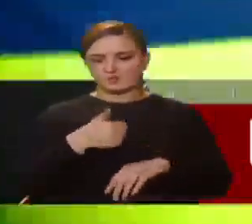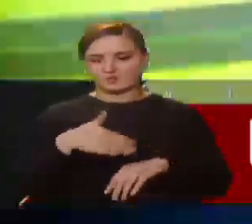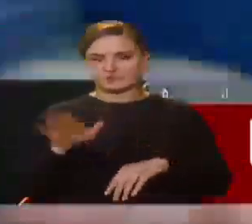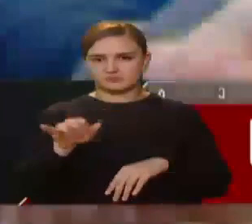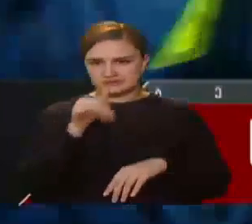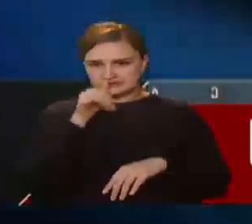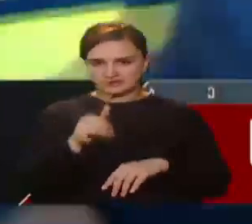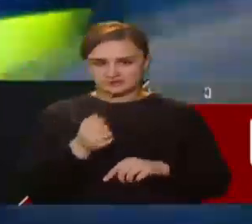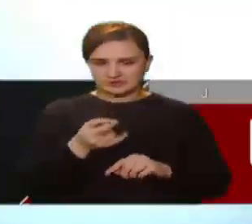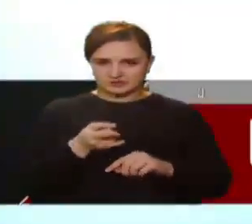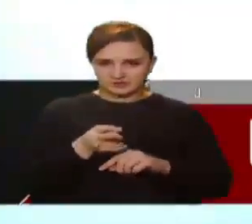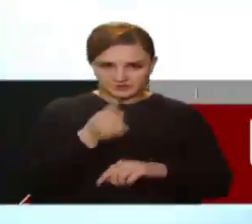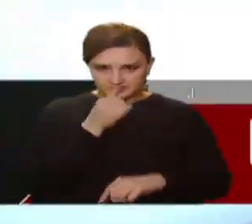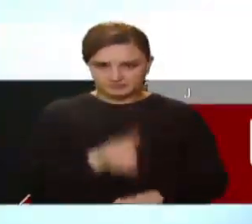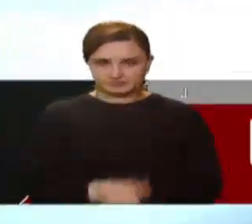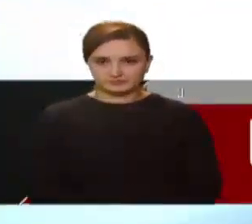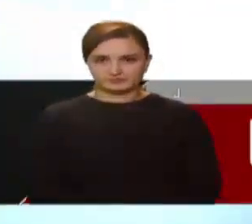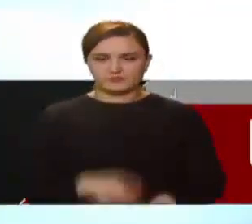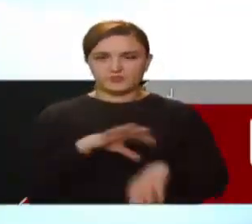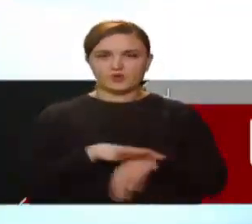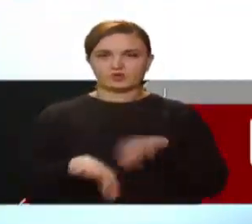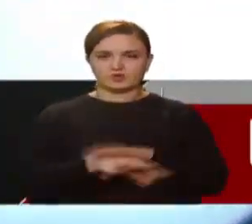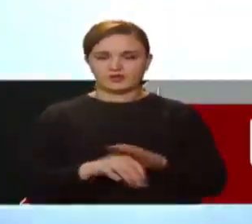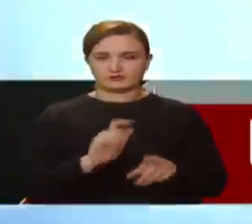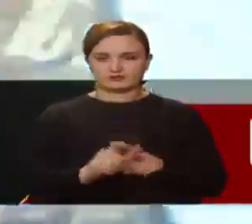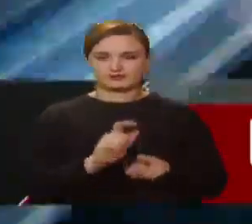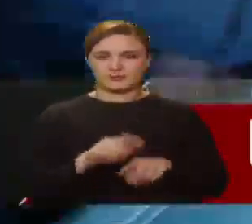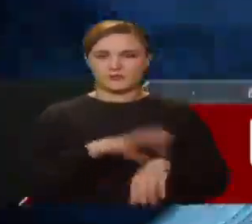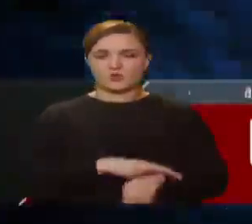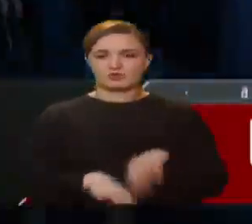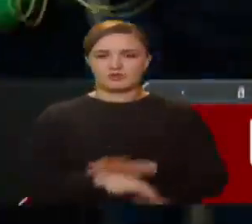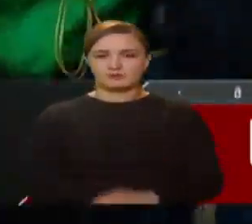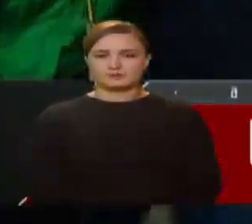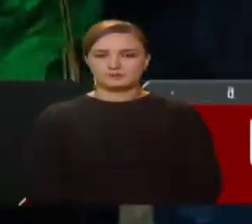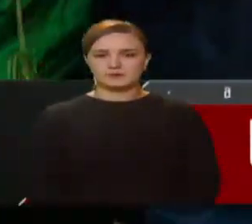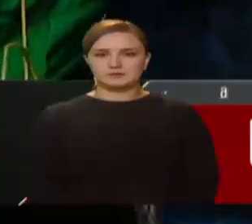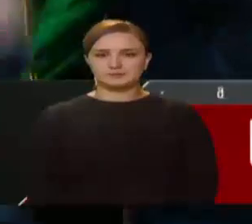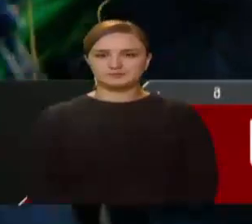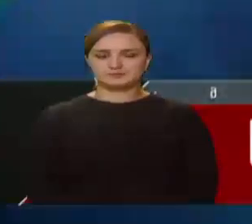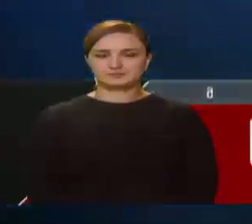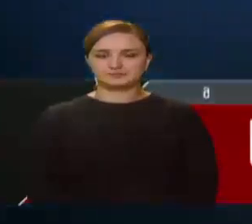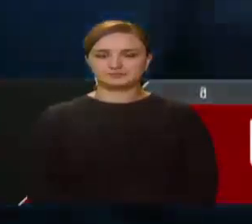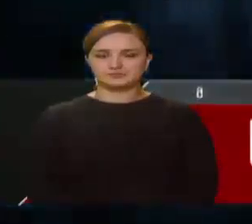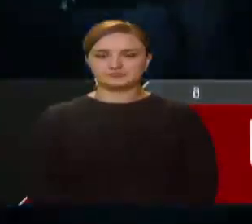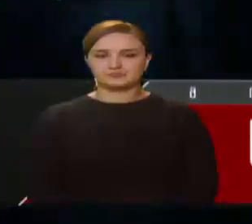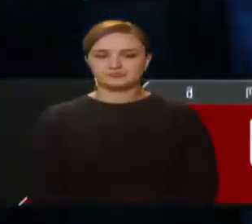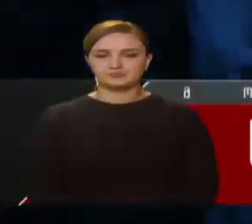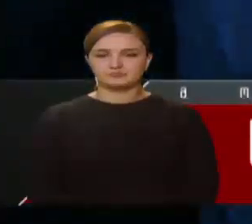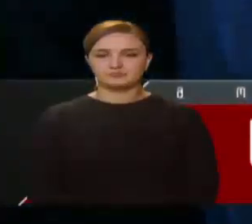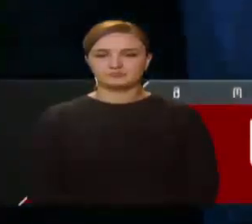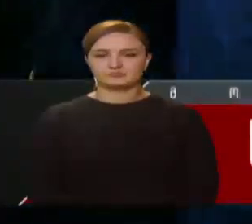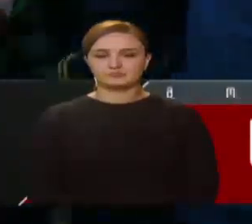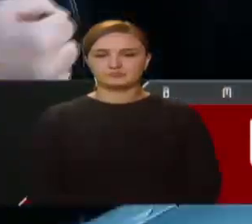შესაძლებლობას არაძლევდნენ. Mona! Mona! Mona! Mona! Mona!